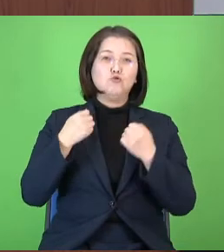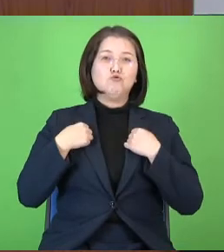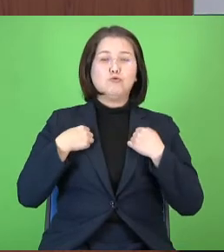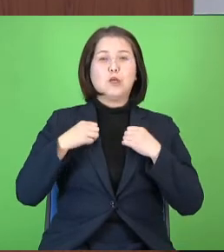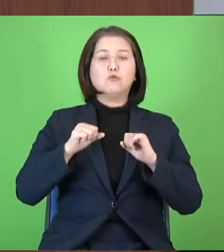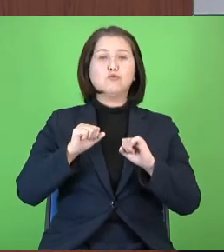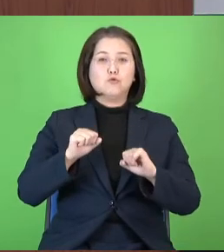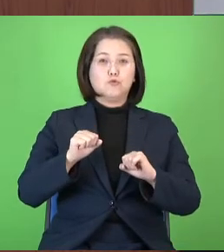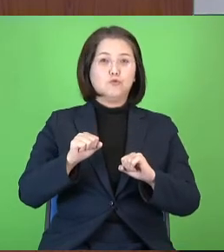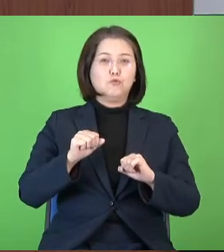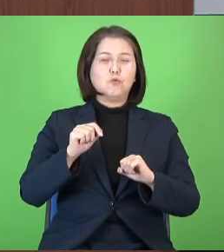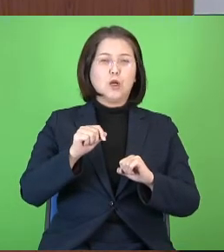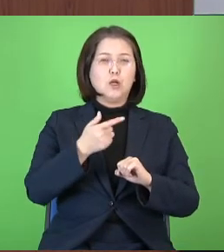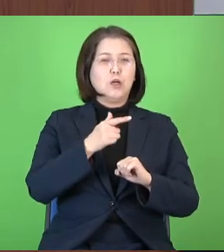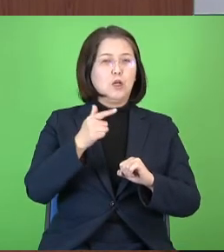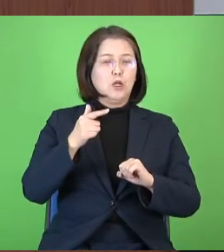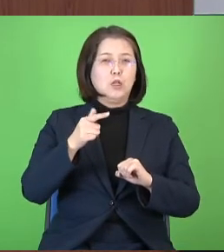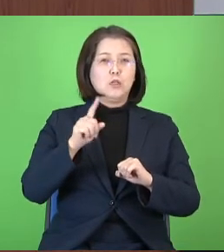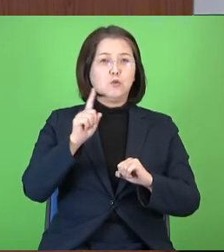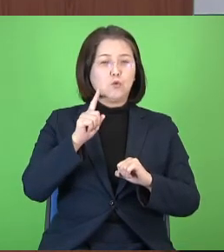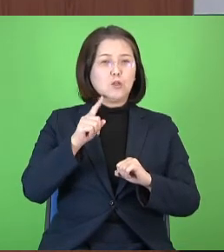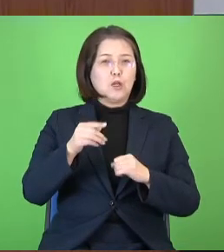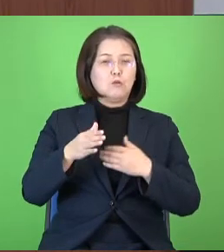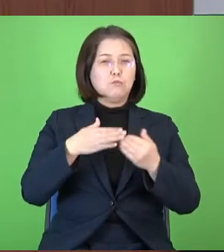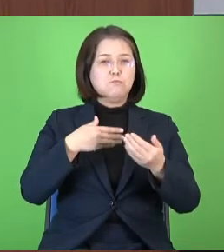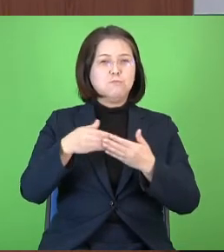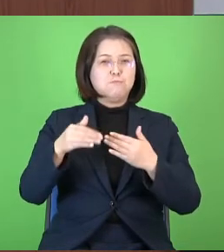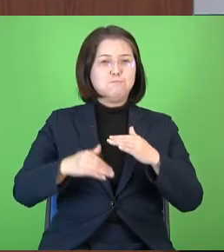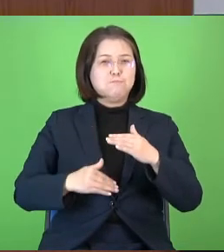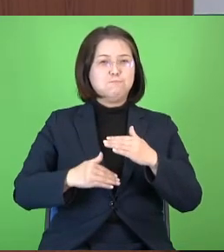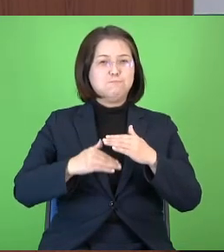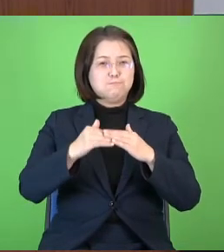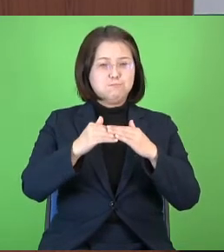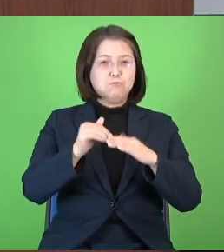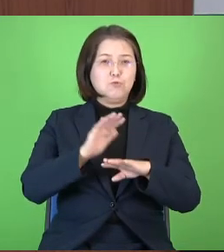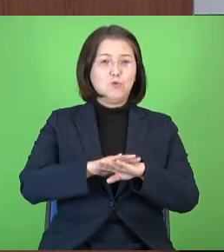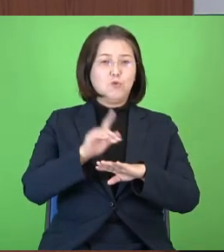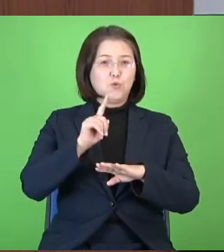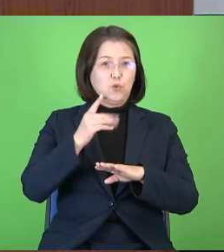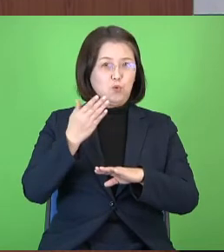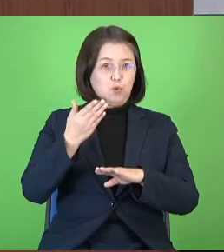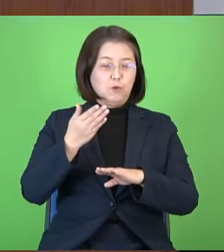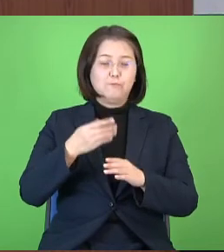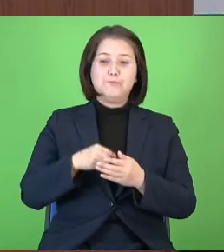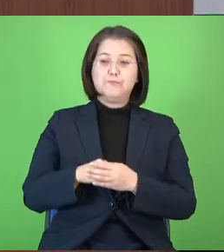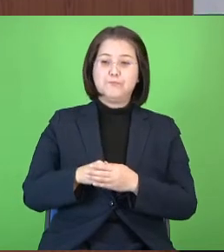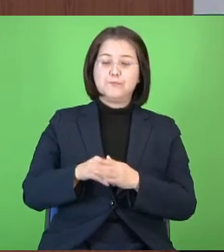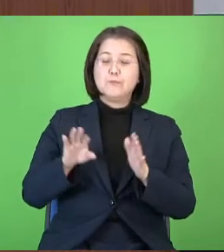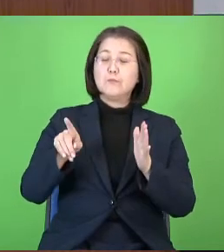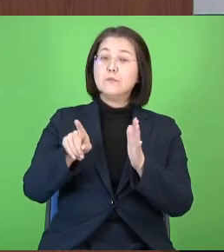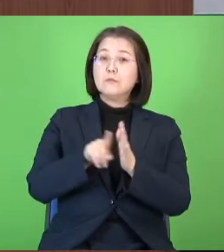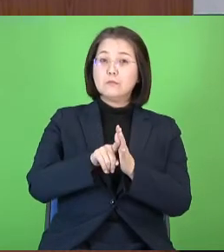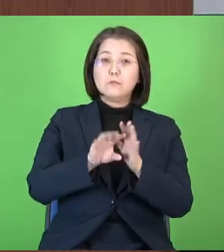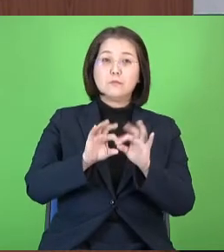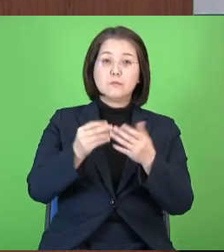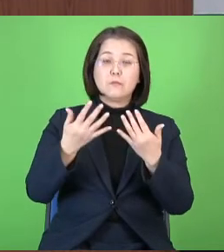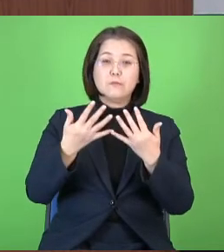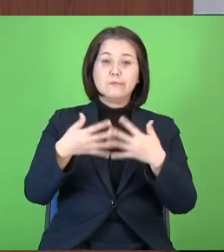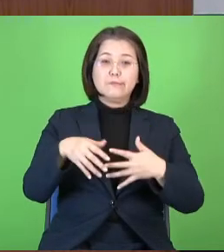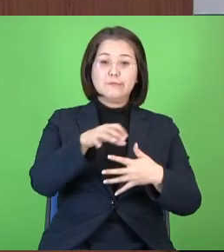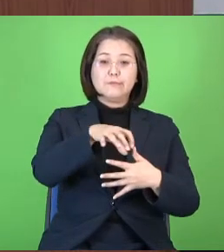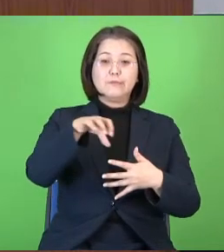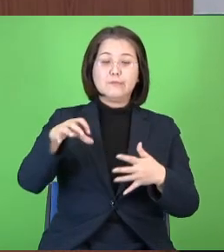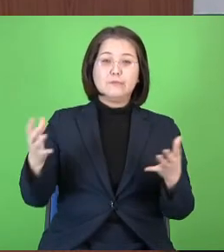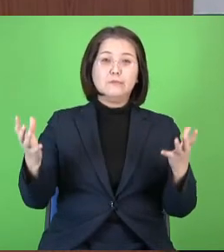のように野間リハーサルと言いますかその実際を想定した訓練をされるなど何とかそのことをあの